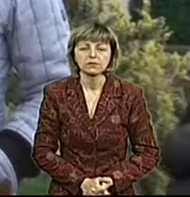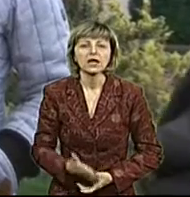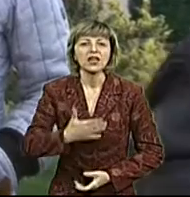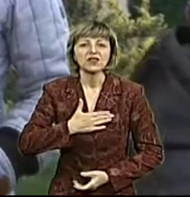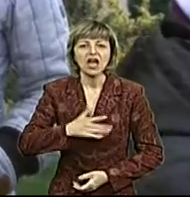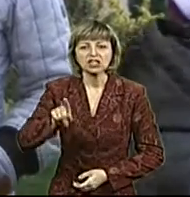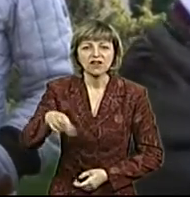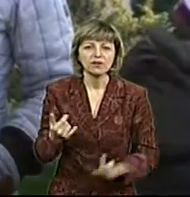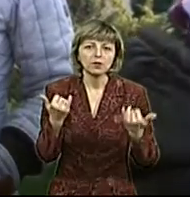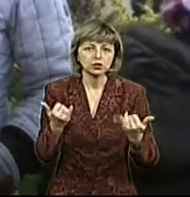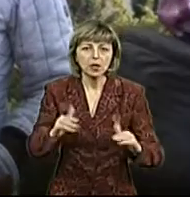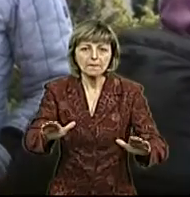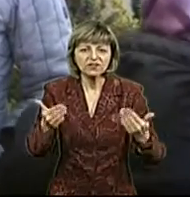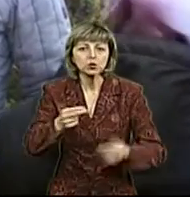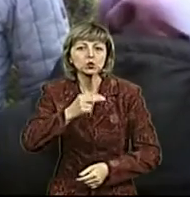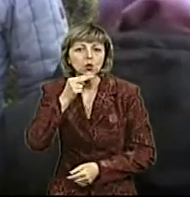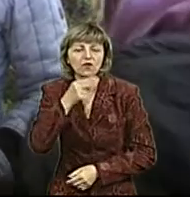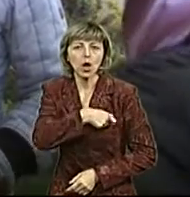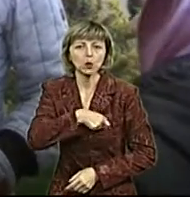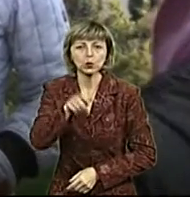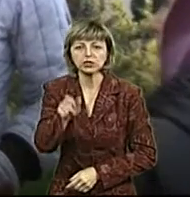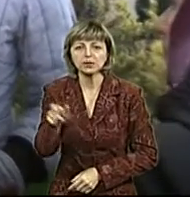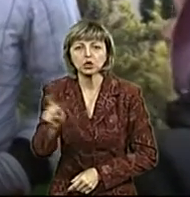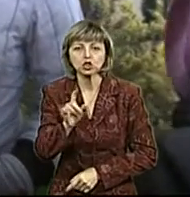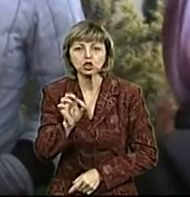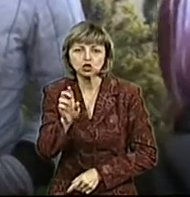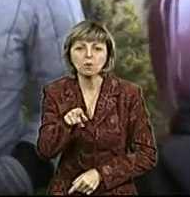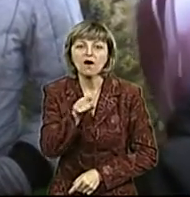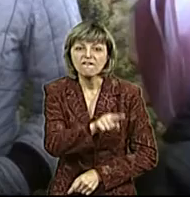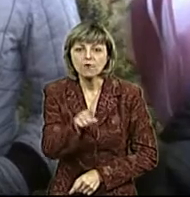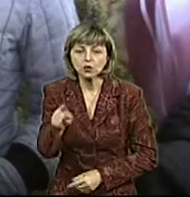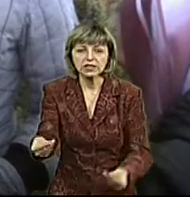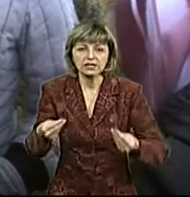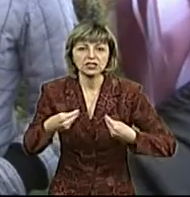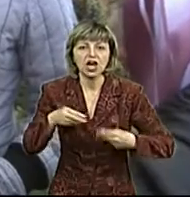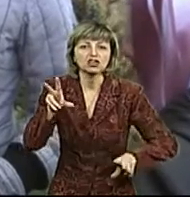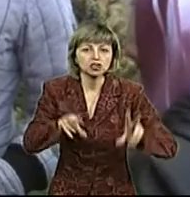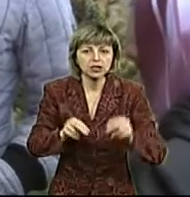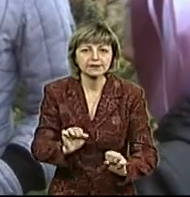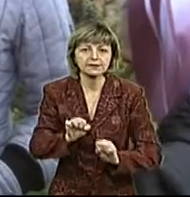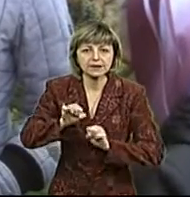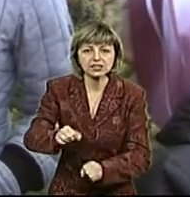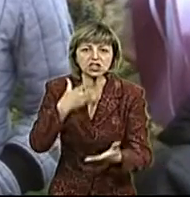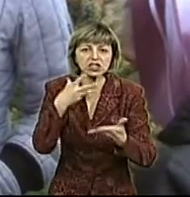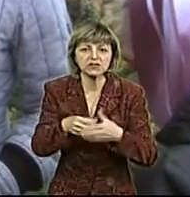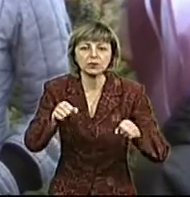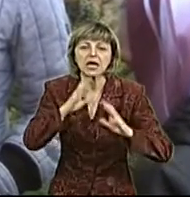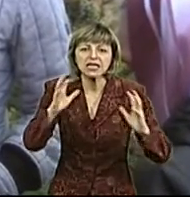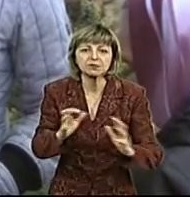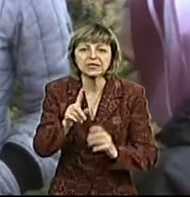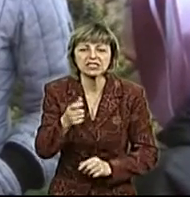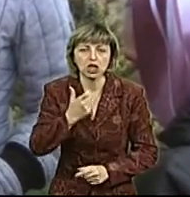Наша вимога сьогодні – привернути увагу депутатів і щоб вони надали нам шанс захистити свої права, заберегти за